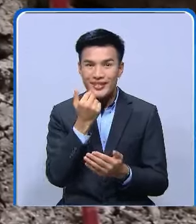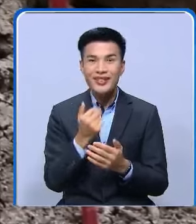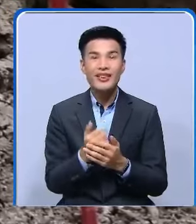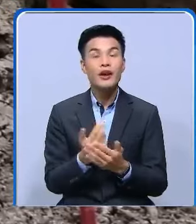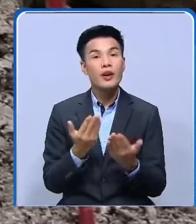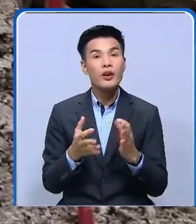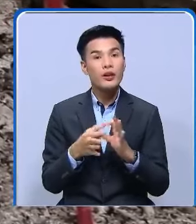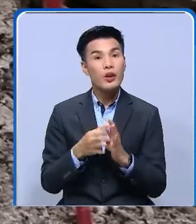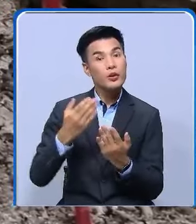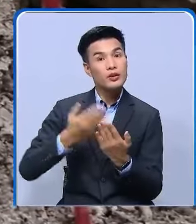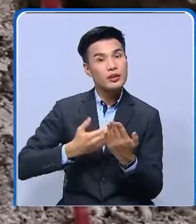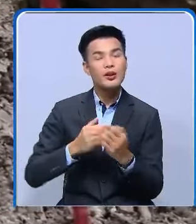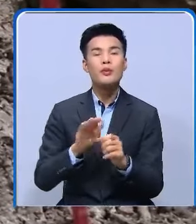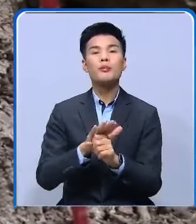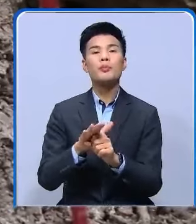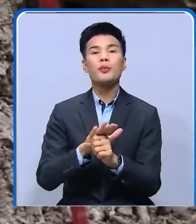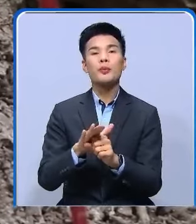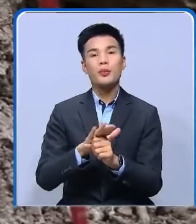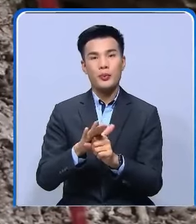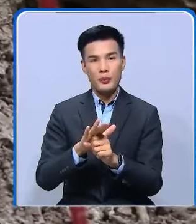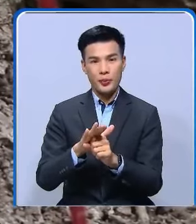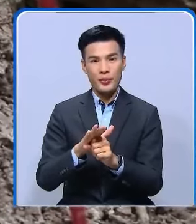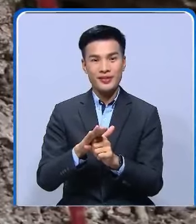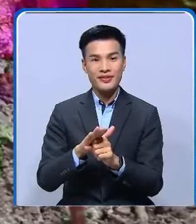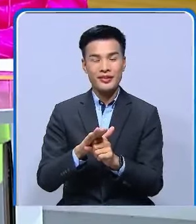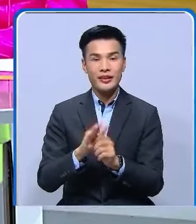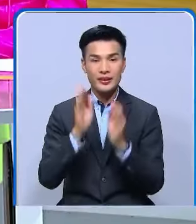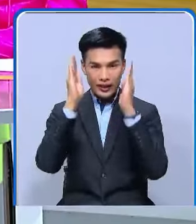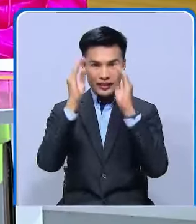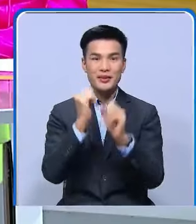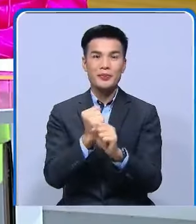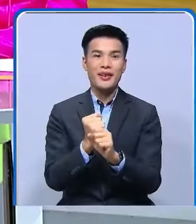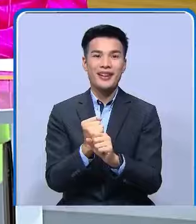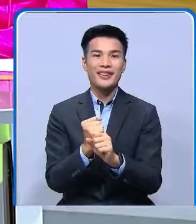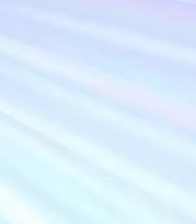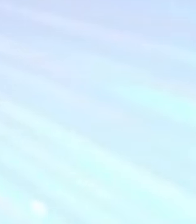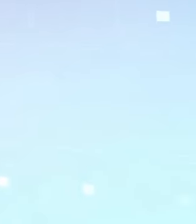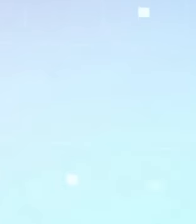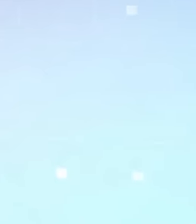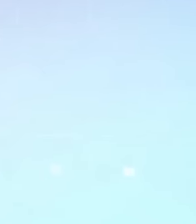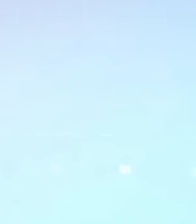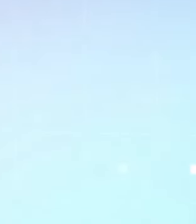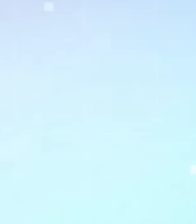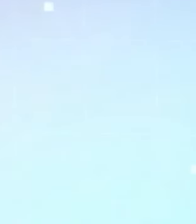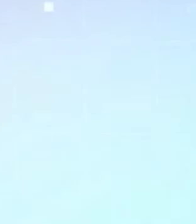การเสี่ยงโชคก็พอหอมปากหอมคอนะตั้งใจทำงานดีที่สุดนะครับผู้ชม